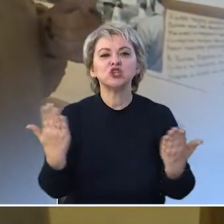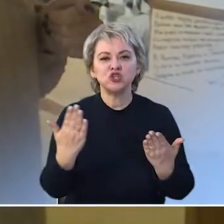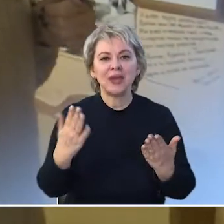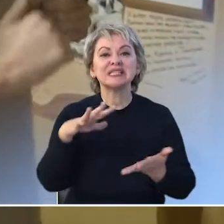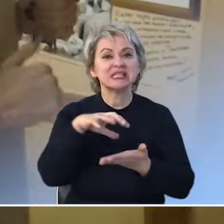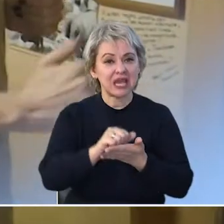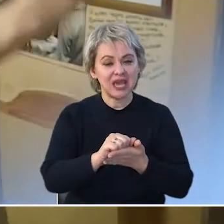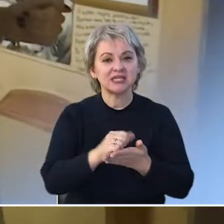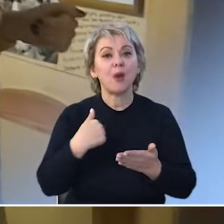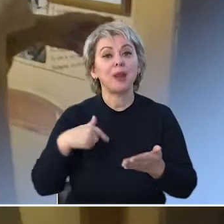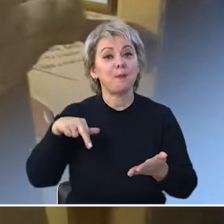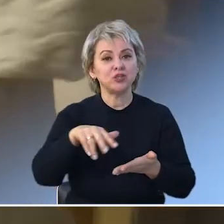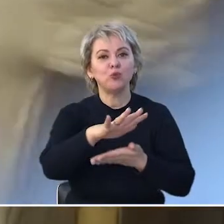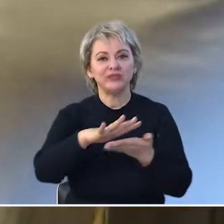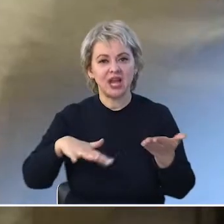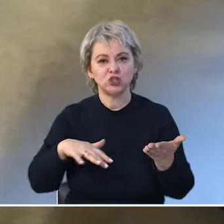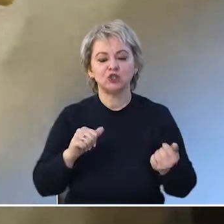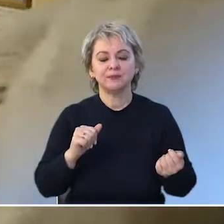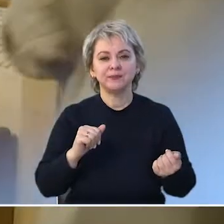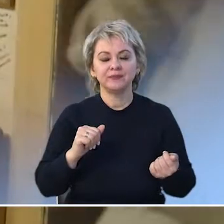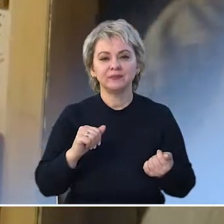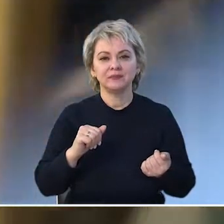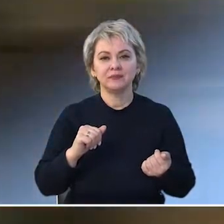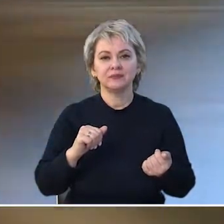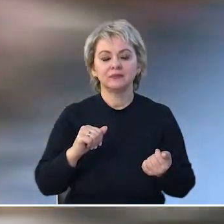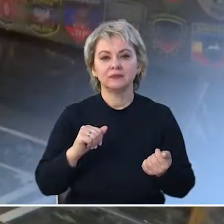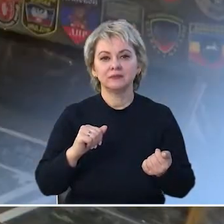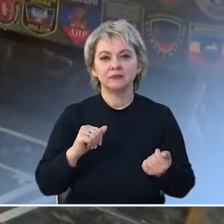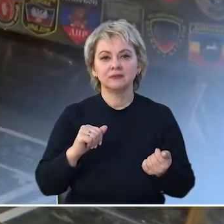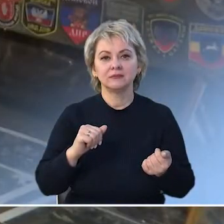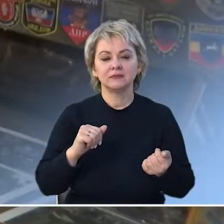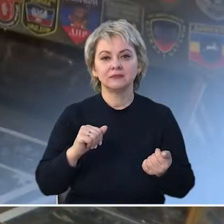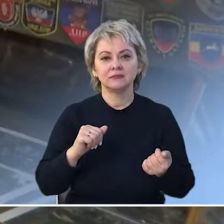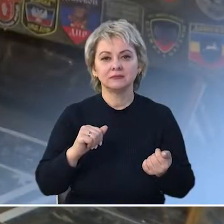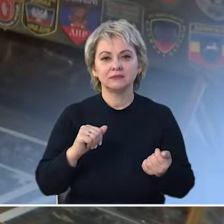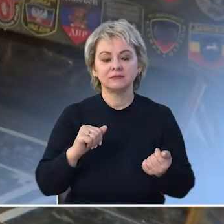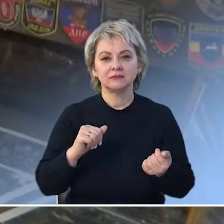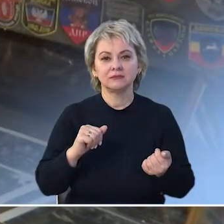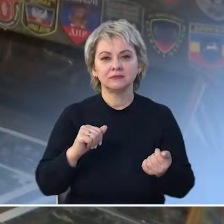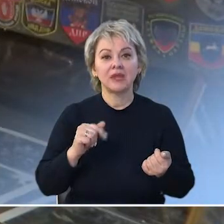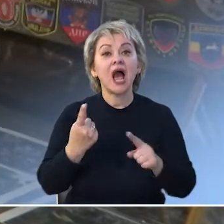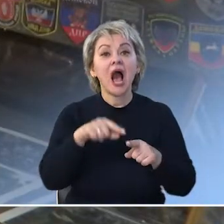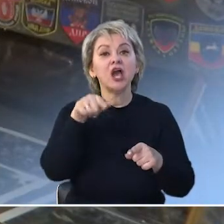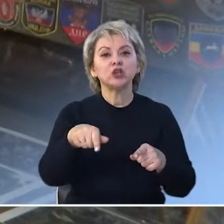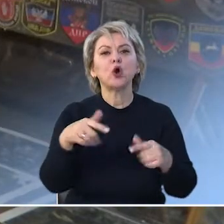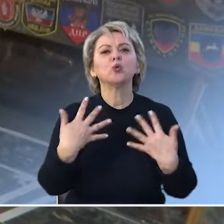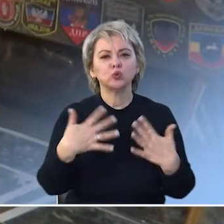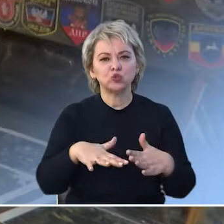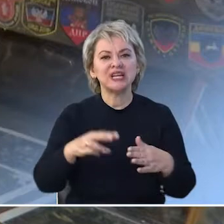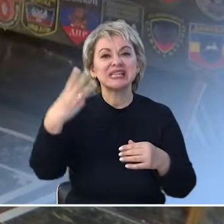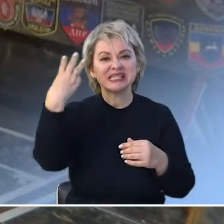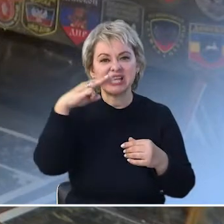есть чем заняться. Но пойдем дальше. А это